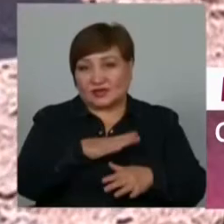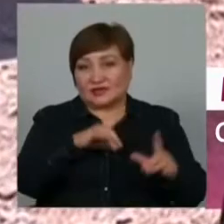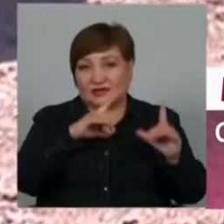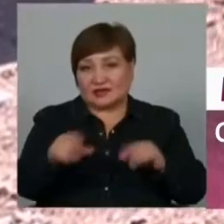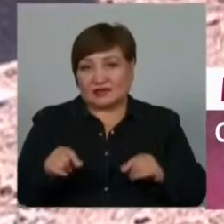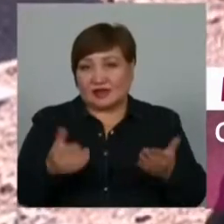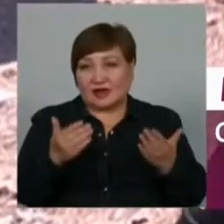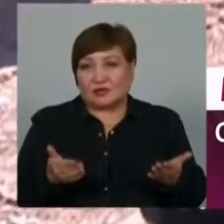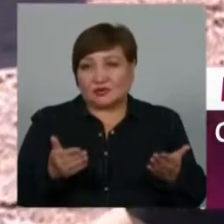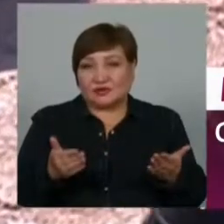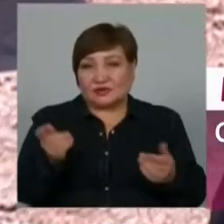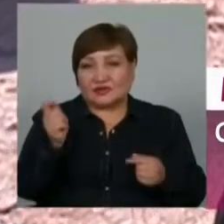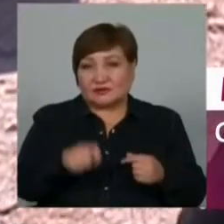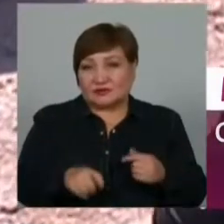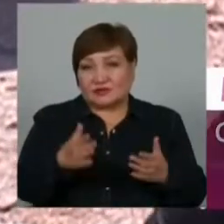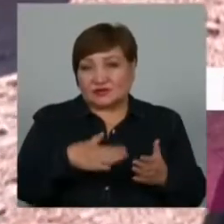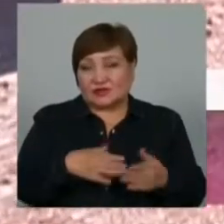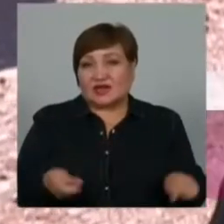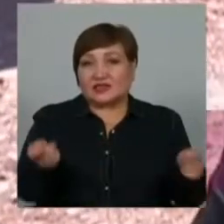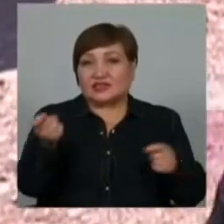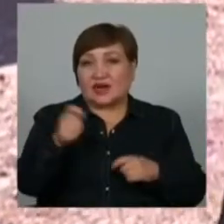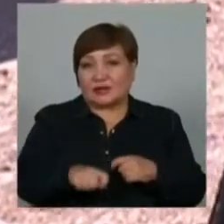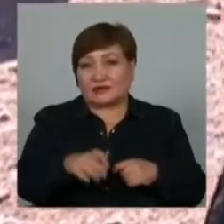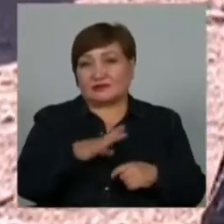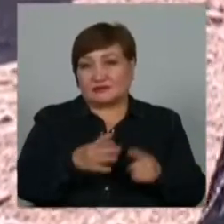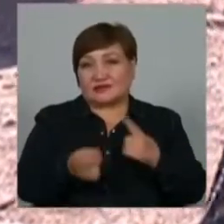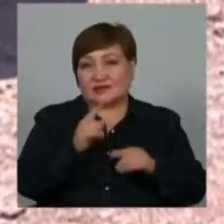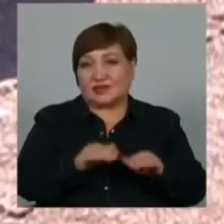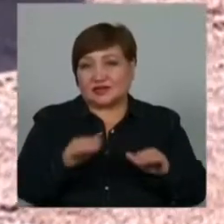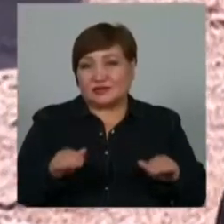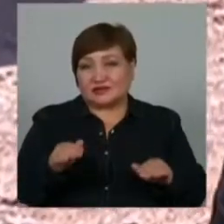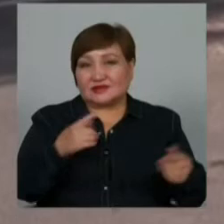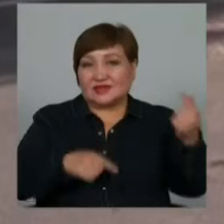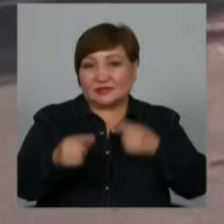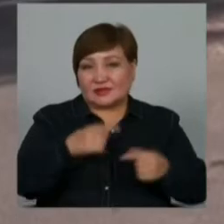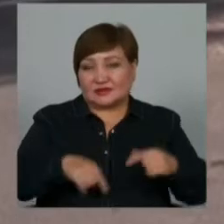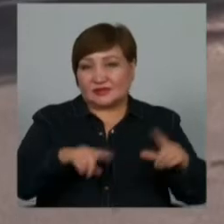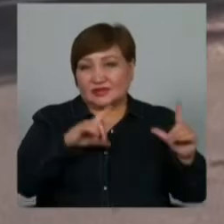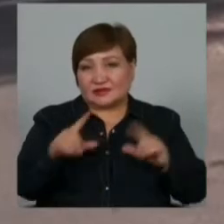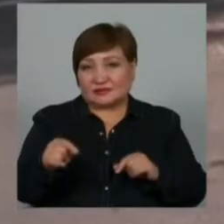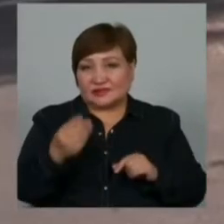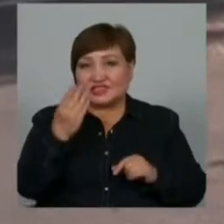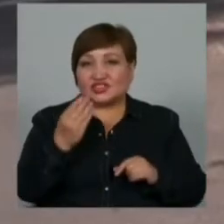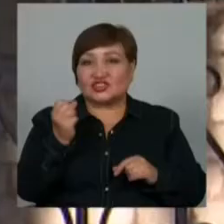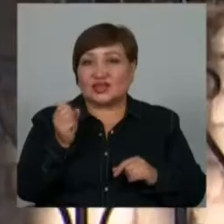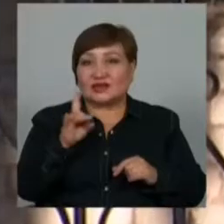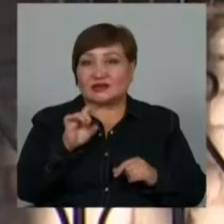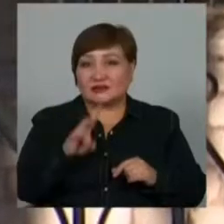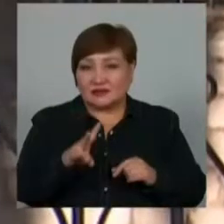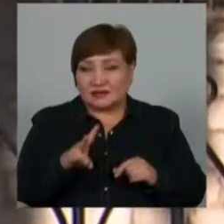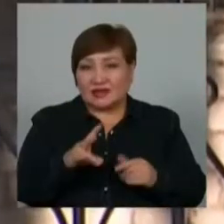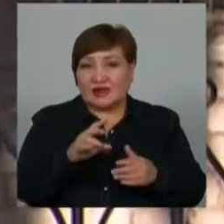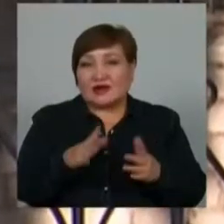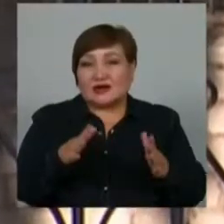естідік. Сол енді жауық деді, енді балашаға мен обратно демалуға келгенбіз ғой. Шарын шатқалындағы оқыс оқиғадан 6 адам